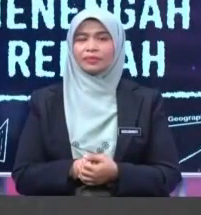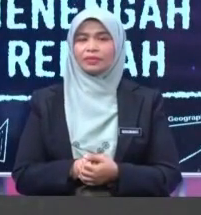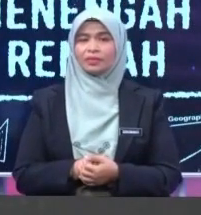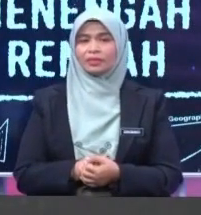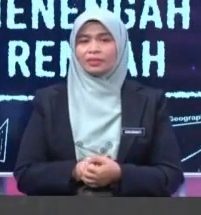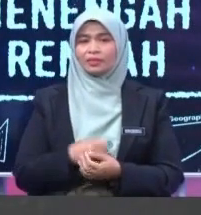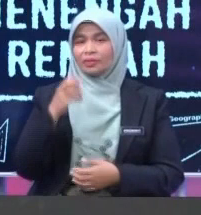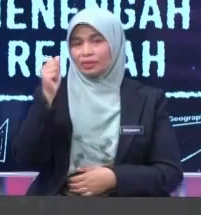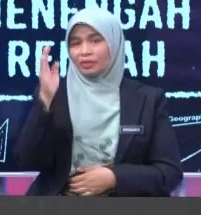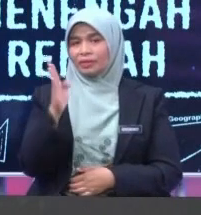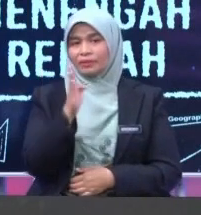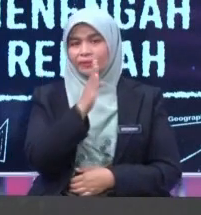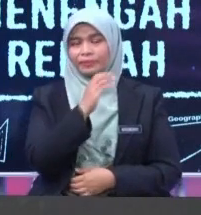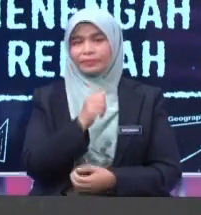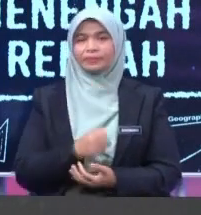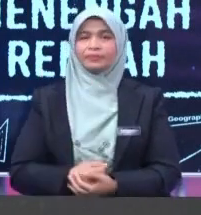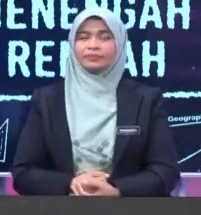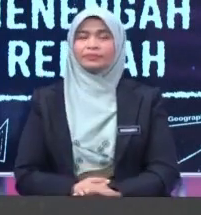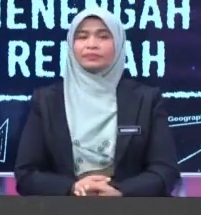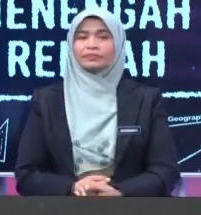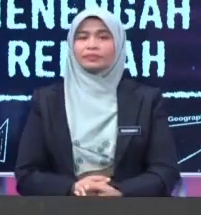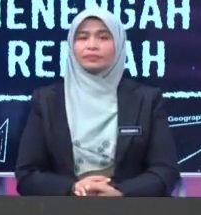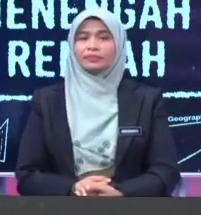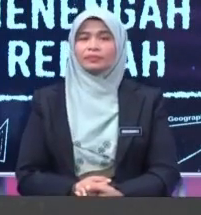A'udzu billahi minasyaitanir rajim.